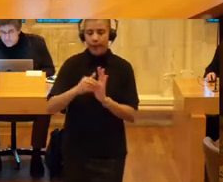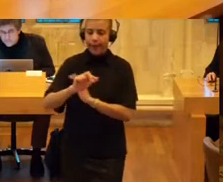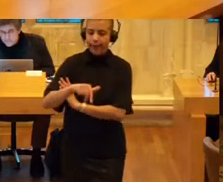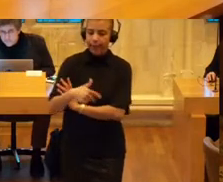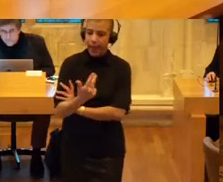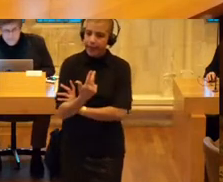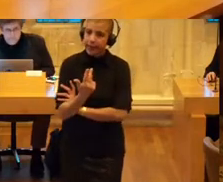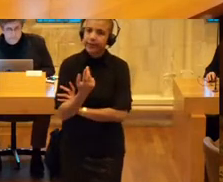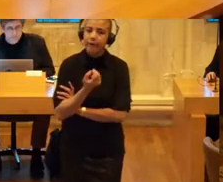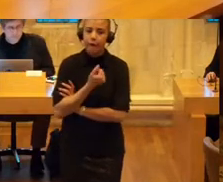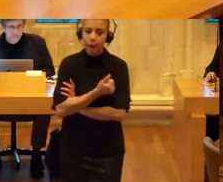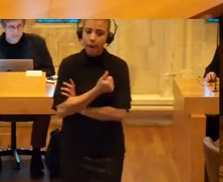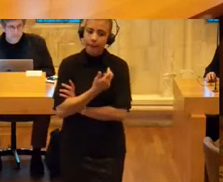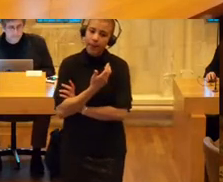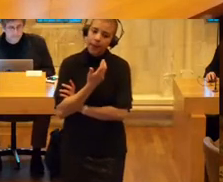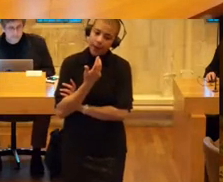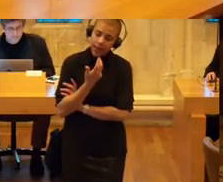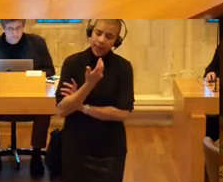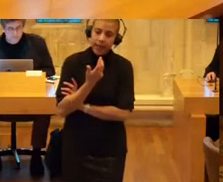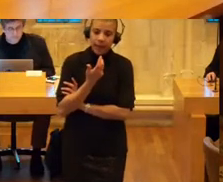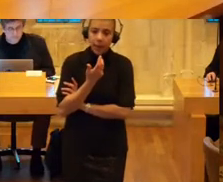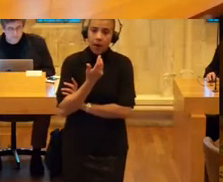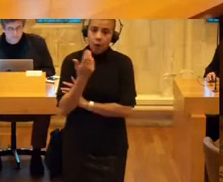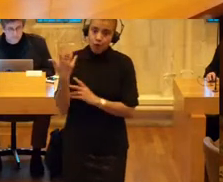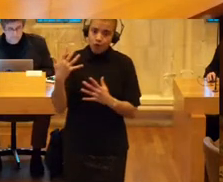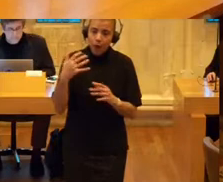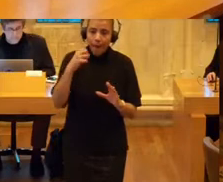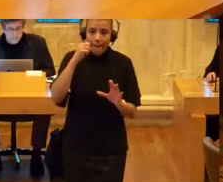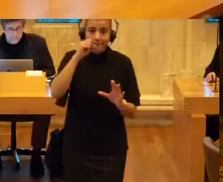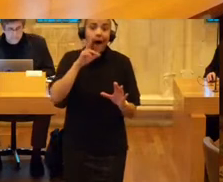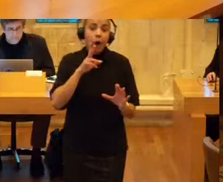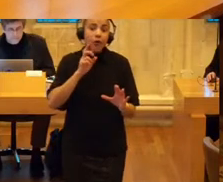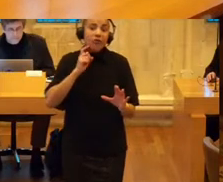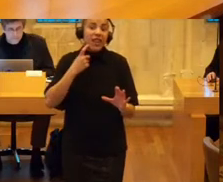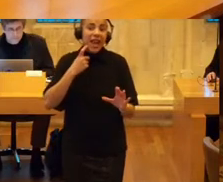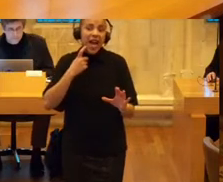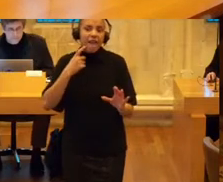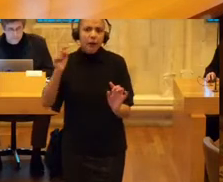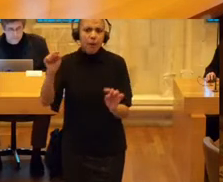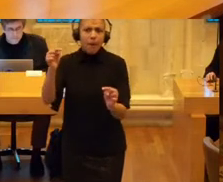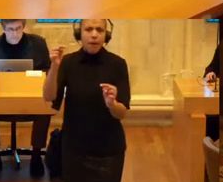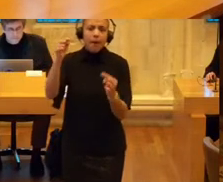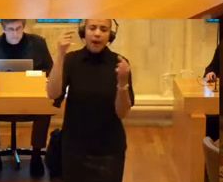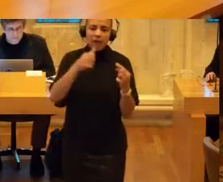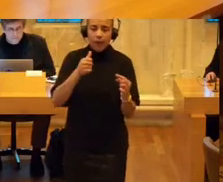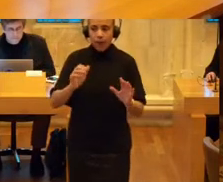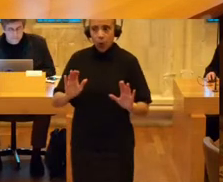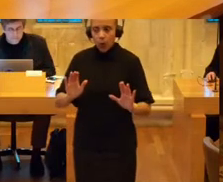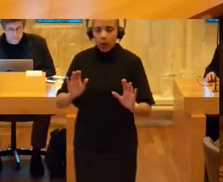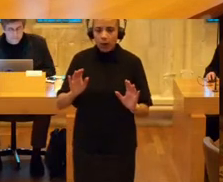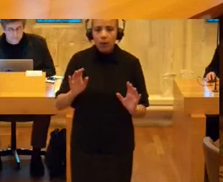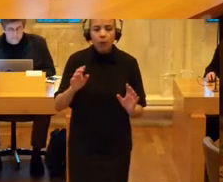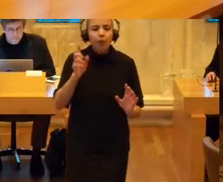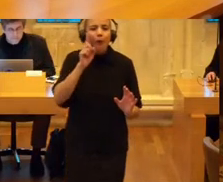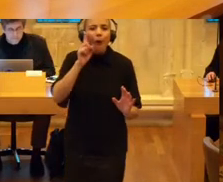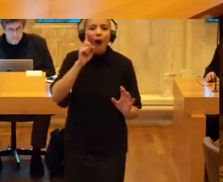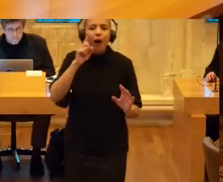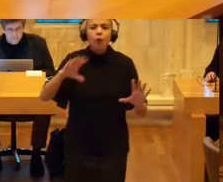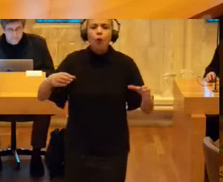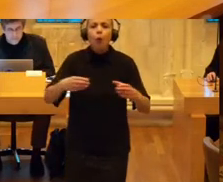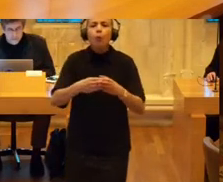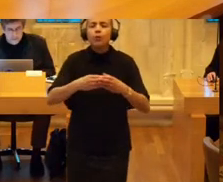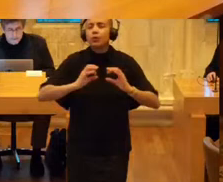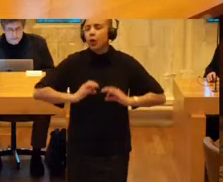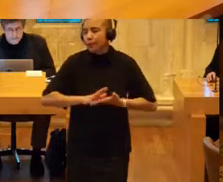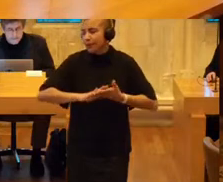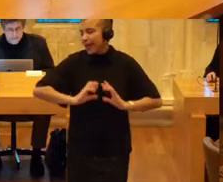avec véhémence, une intervention de parents d'élèves dans le cadre de la fermeture du groupe scolaire, enfin